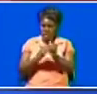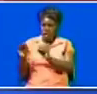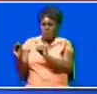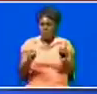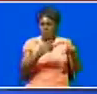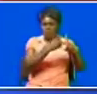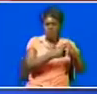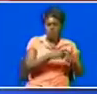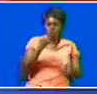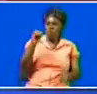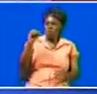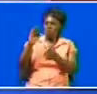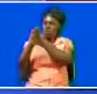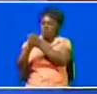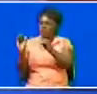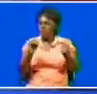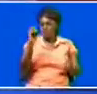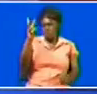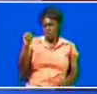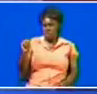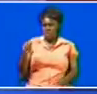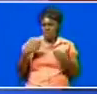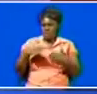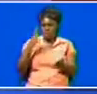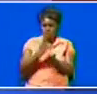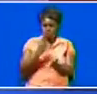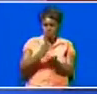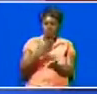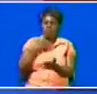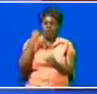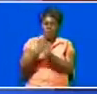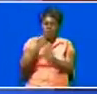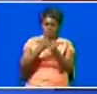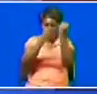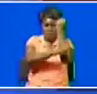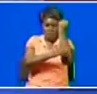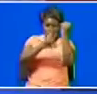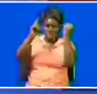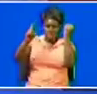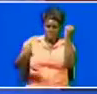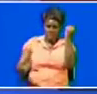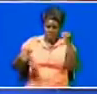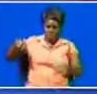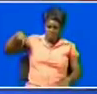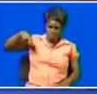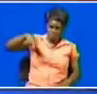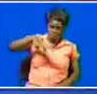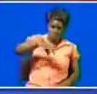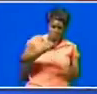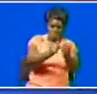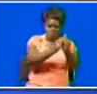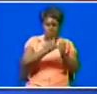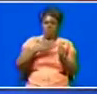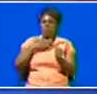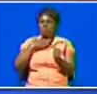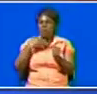ametoka Jubilee akavuka pande ya ODM? For people who genuinely want to work for this country, they must work together.